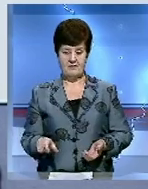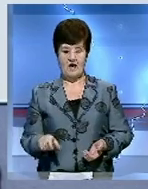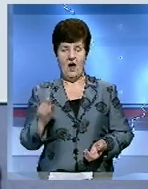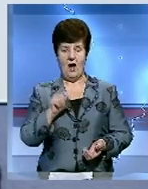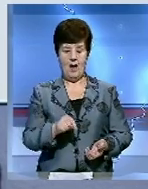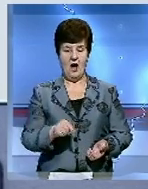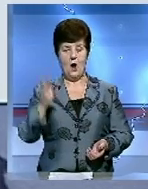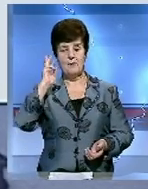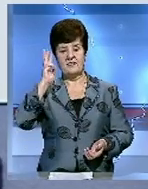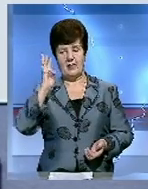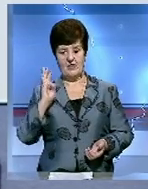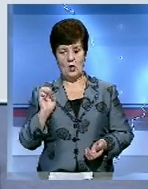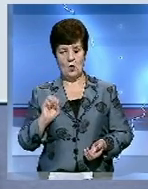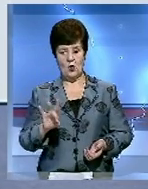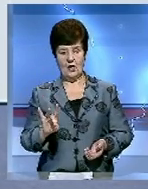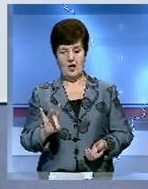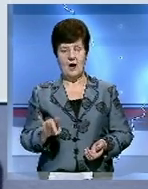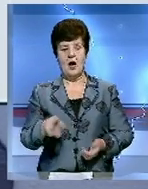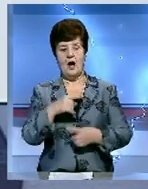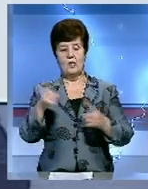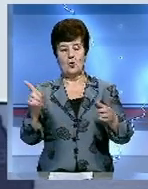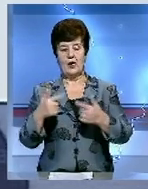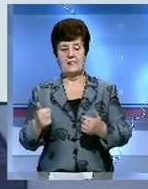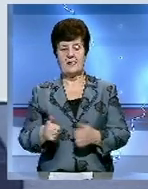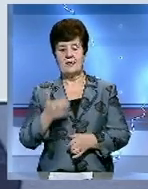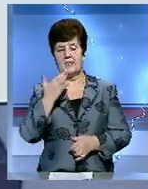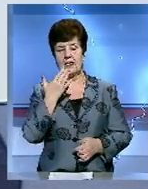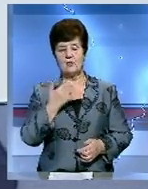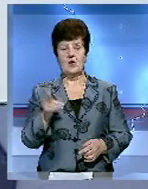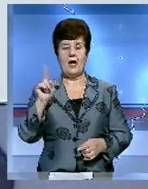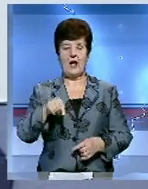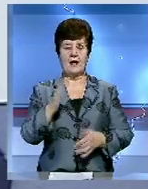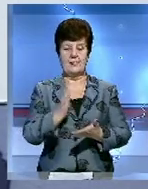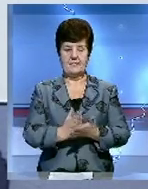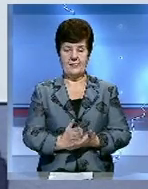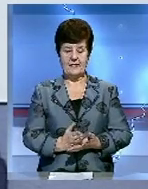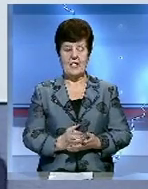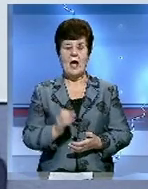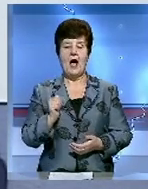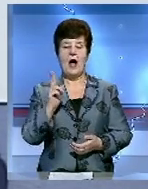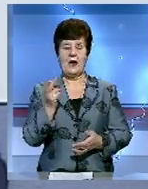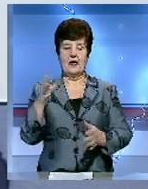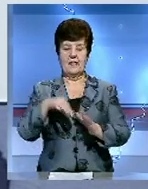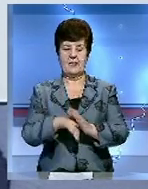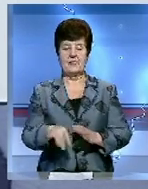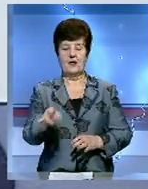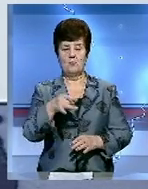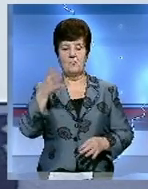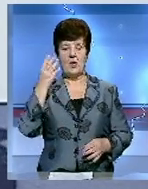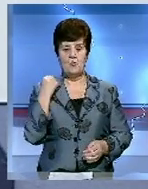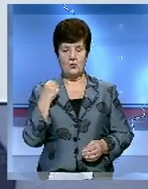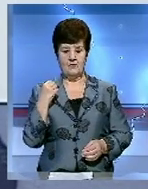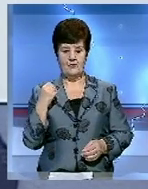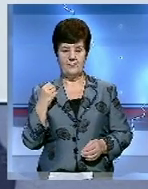ambasadelor, altor organizații internaționale care sunt acreditate în Republica Moldova.